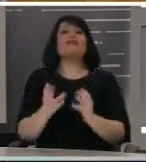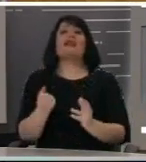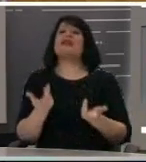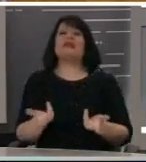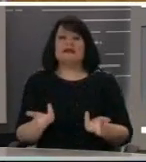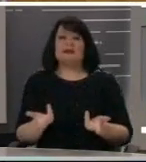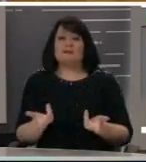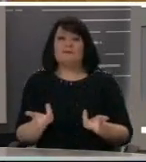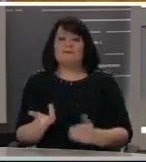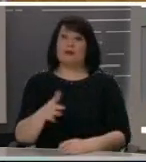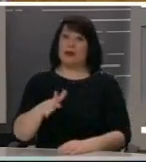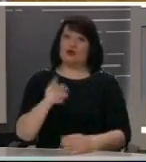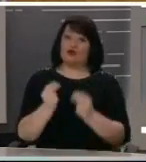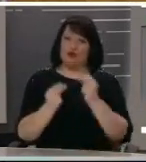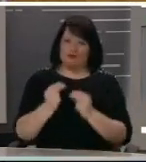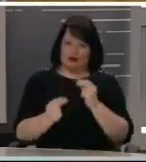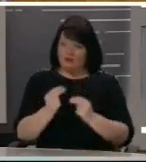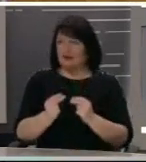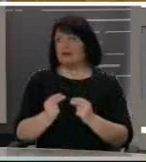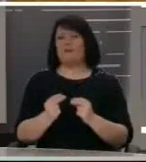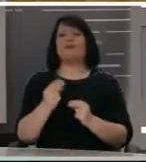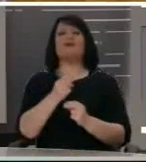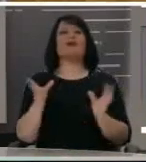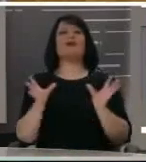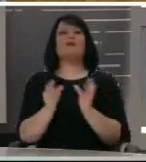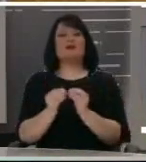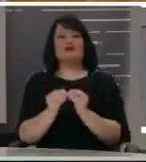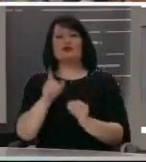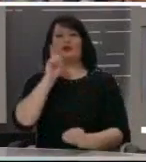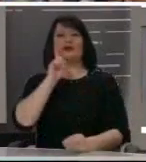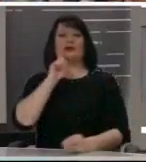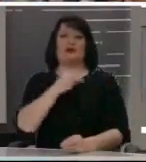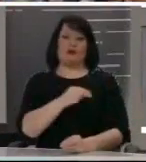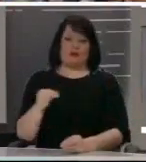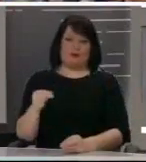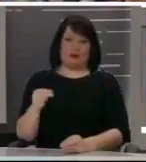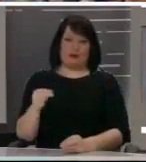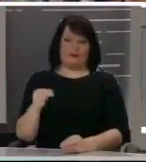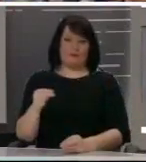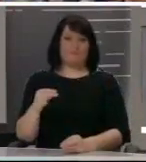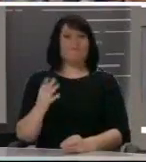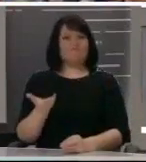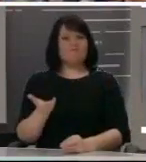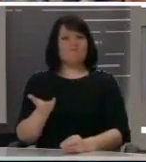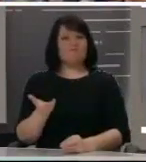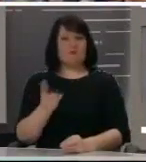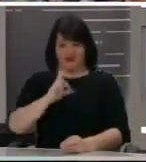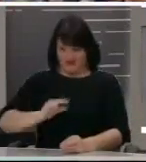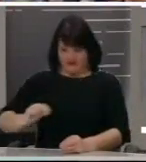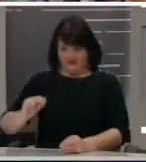λοιπόν τα προβλήματα που σχετίζονται με το γυναικείο ζήτημα να μην είναι τα